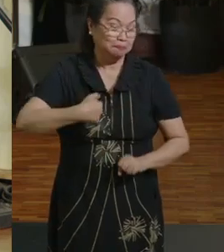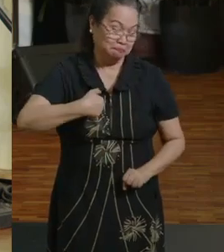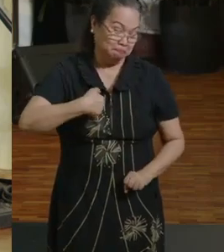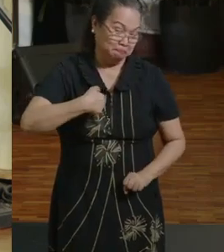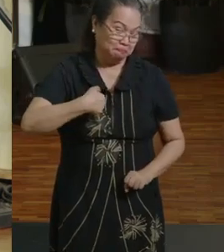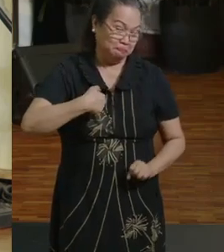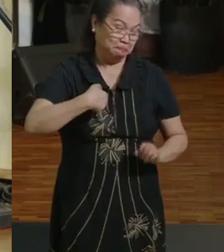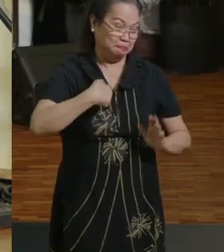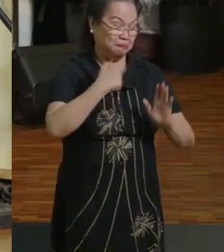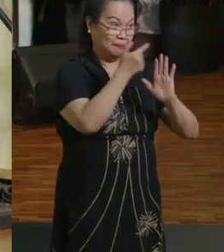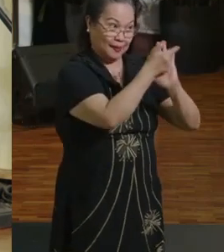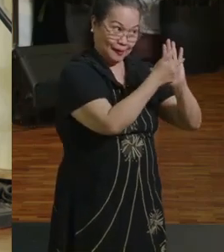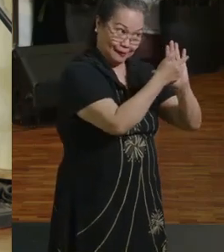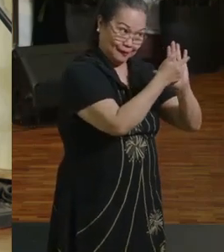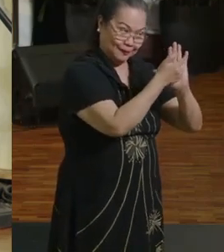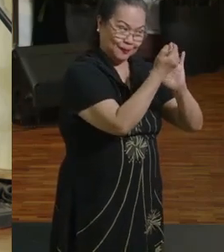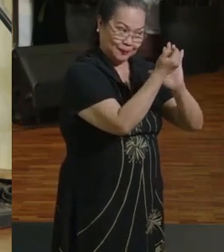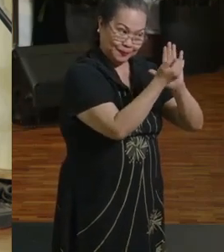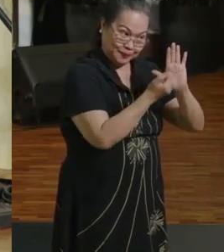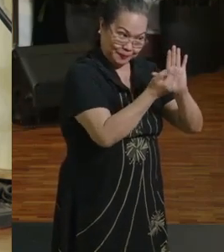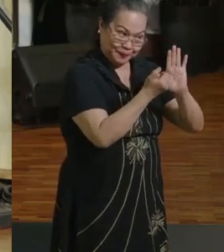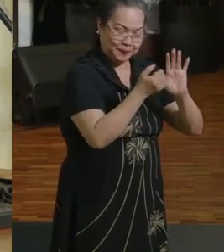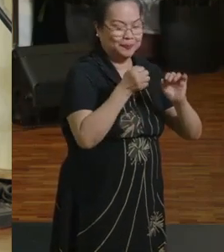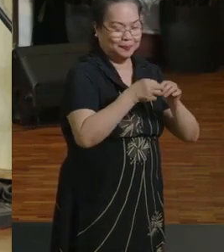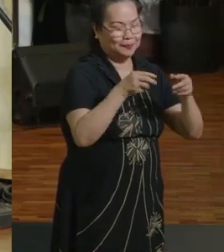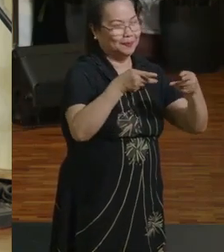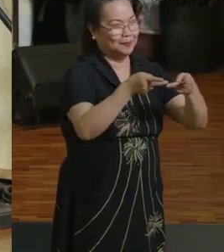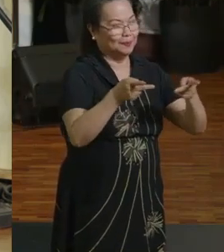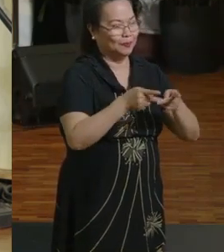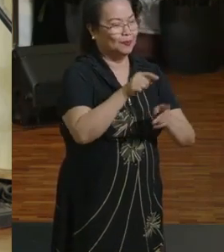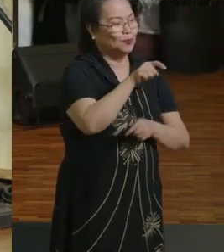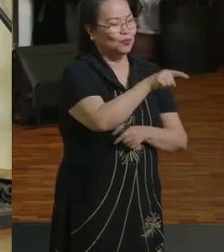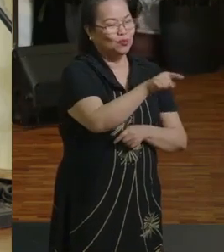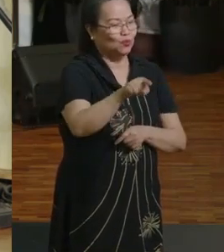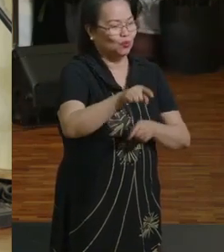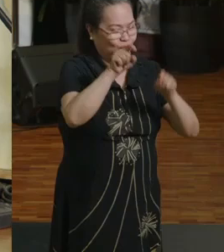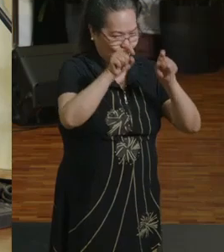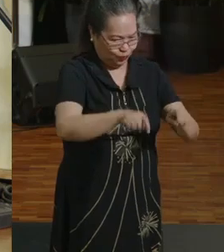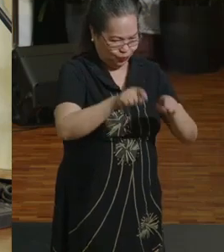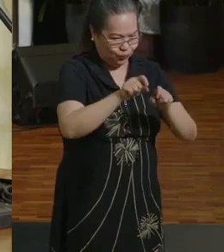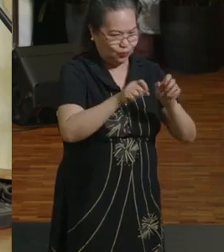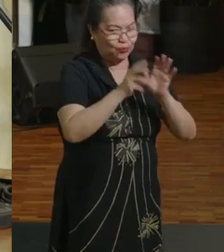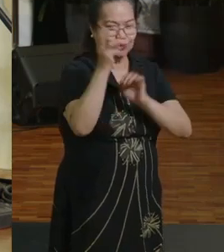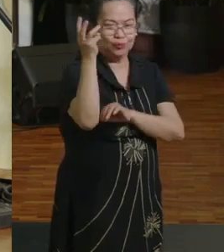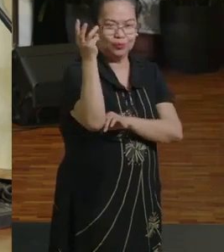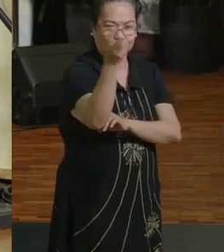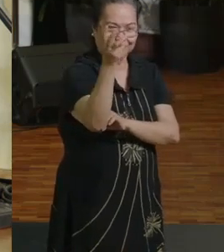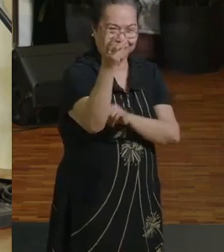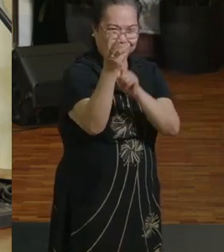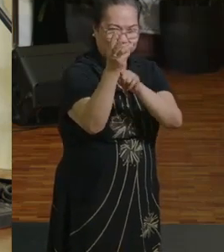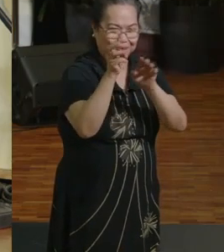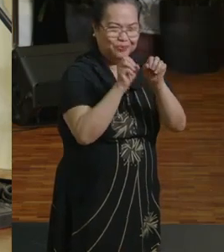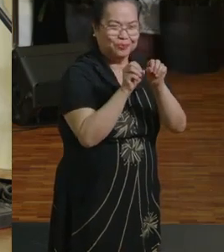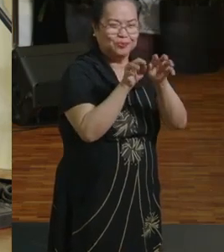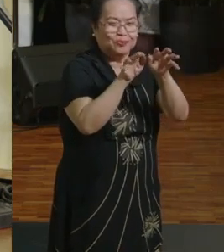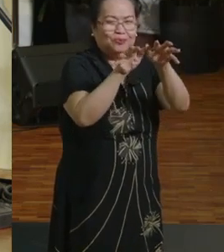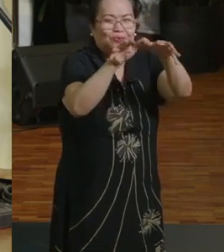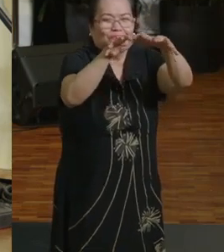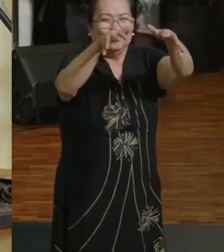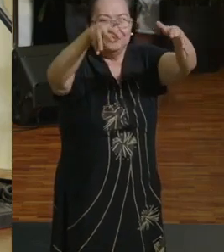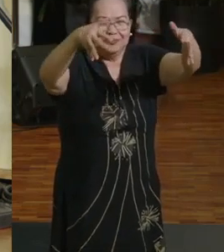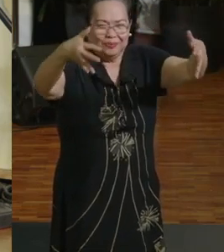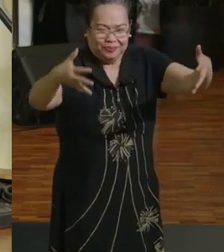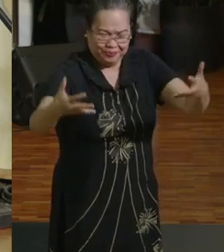Judea nakarating. Pero kayo, kailangan ninyong maging saksi up to the ends of the